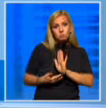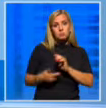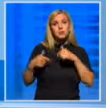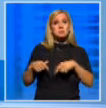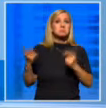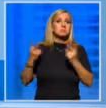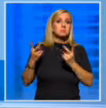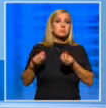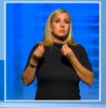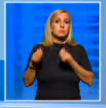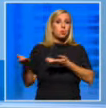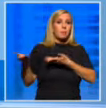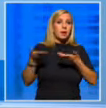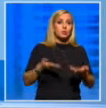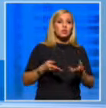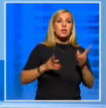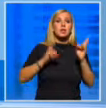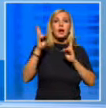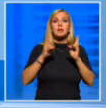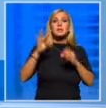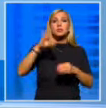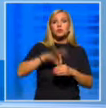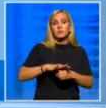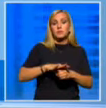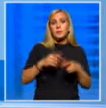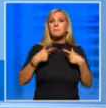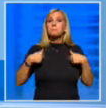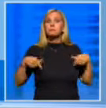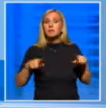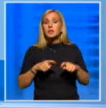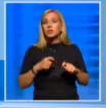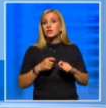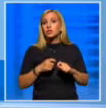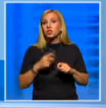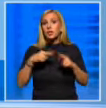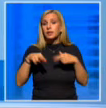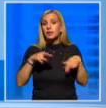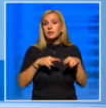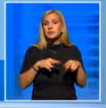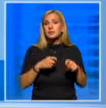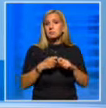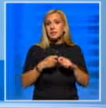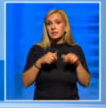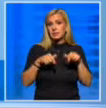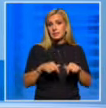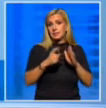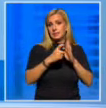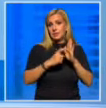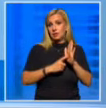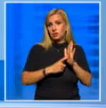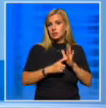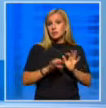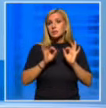че са добре дошли да го гласуват. Но ние ще търсим реализация на тези задачи, които ние смятаме за важни. Със